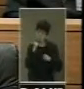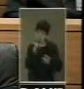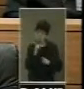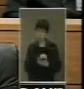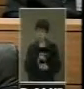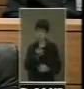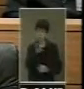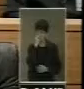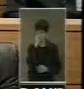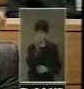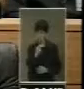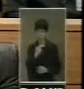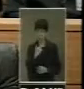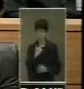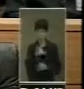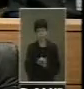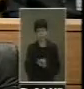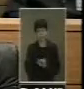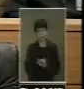ผมเห็น